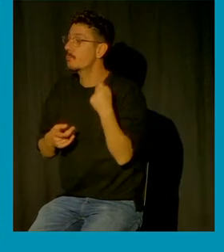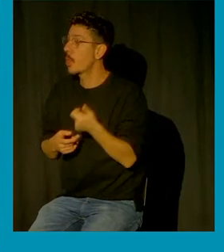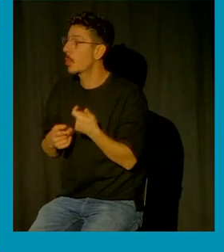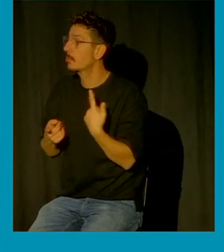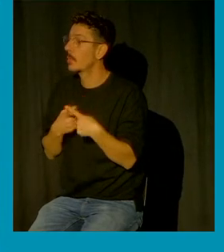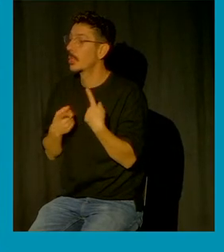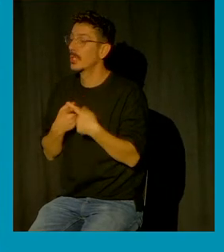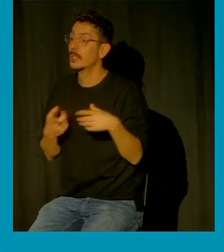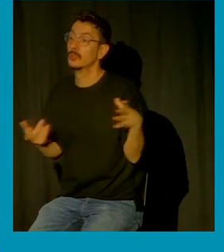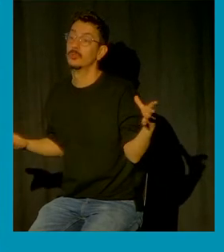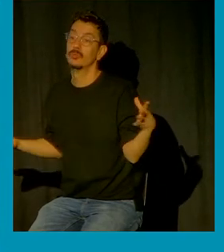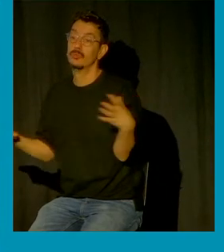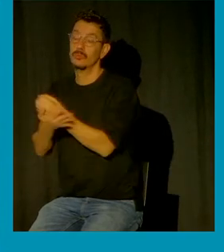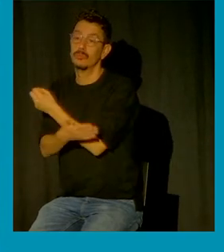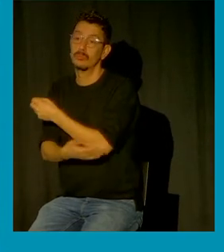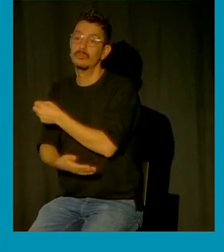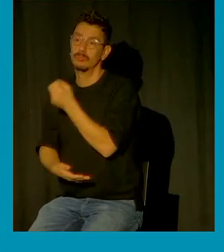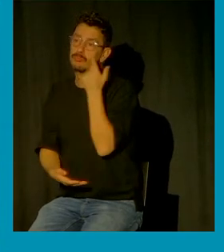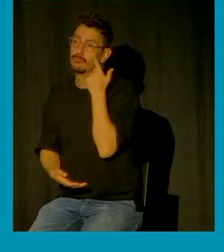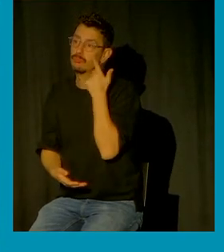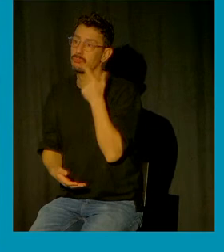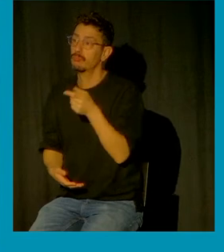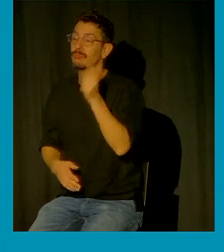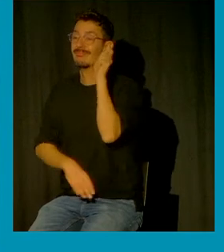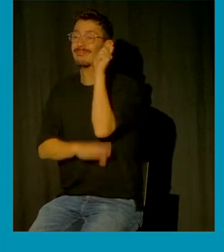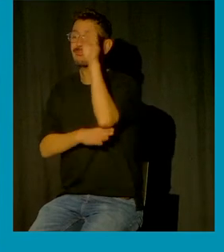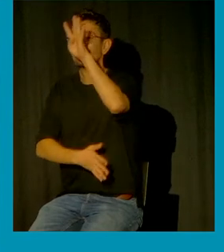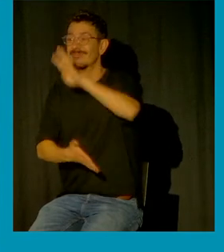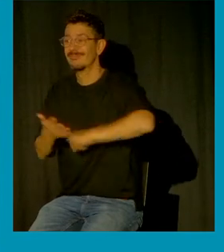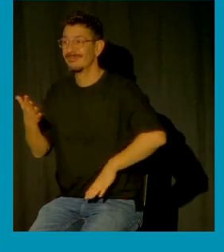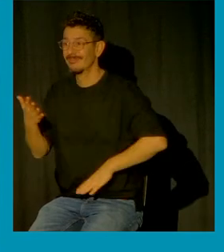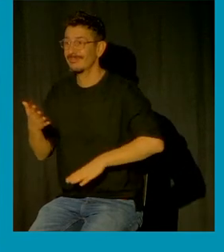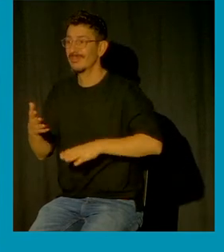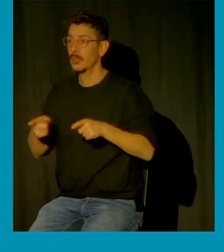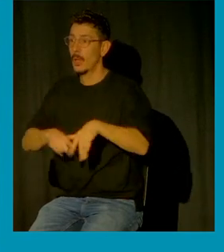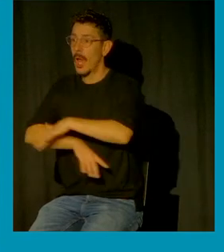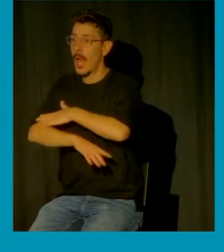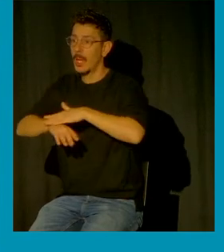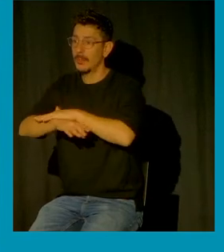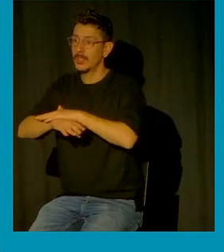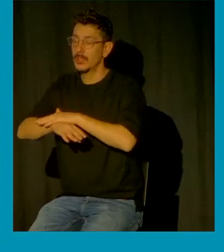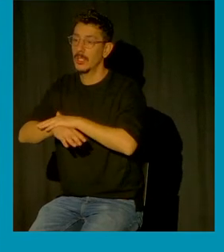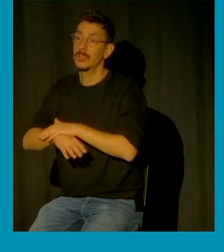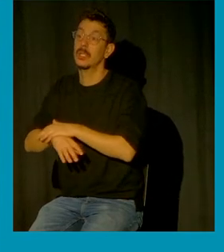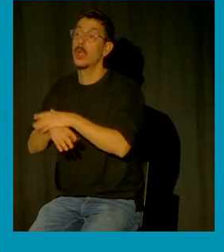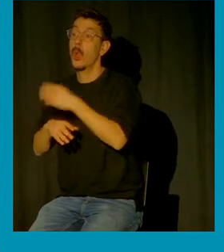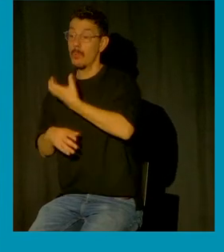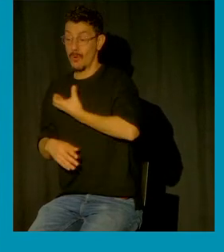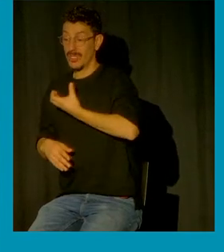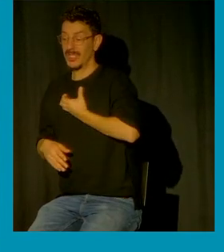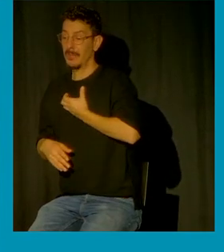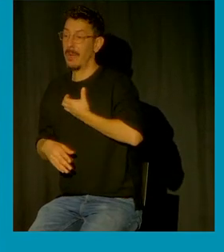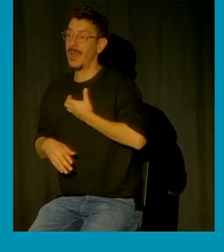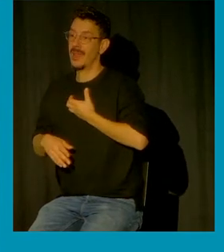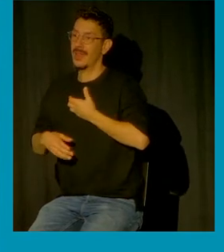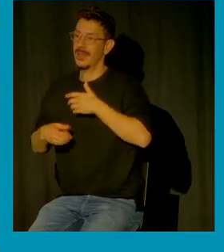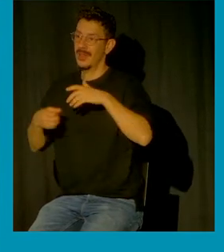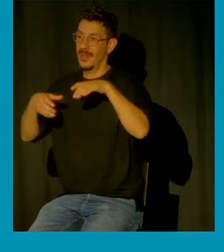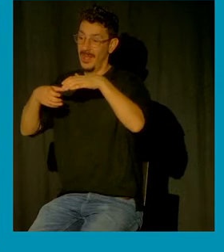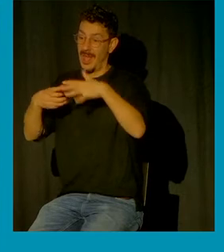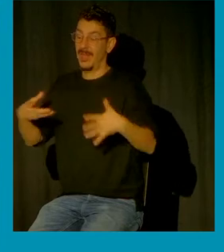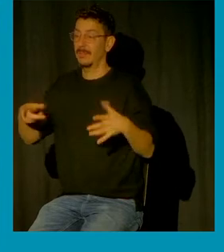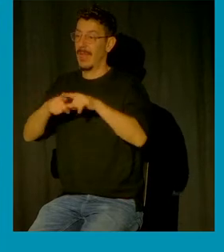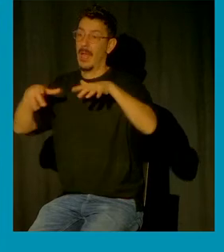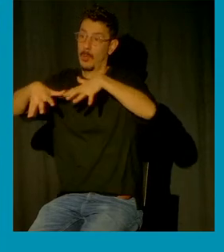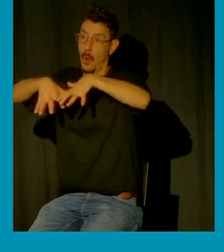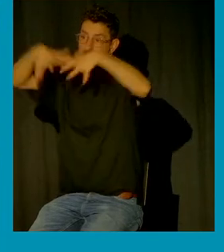suposo que totes i tots una mica teniu una idea però la Diputació de Barcelona bàsicament és una administració supramunicipal el que fa és estar al servei dels municipis per